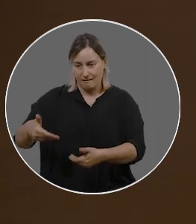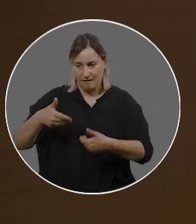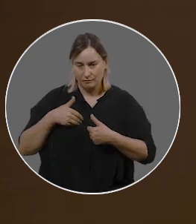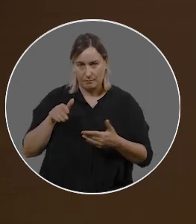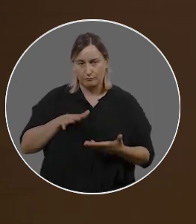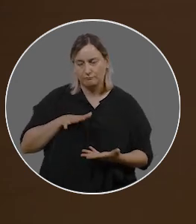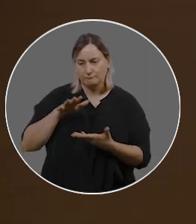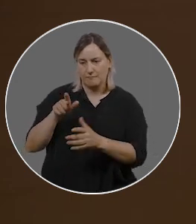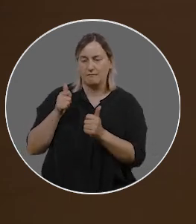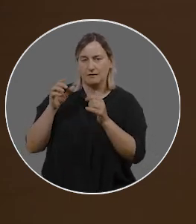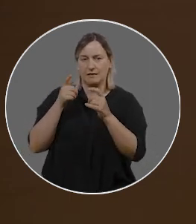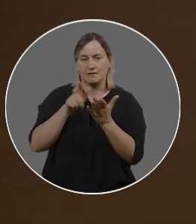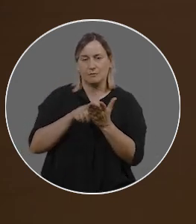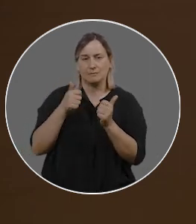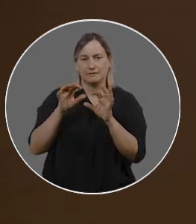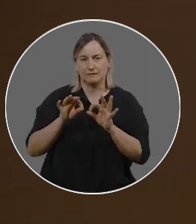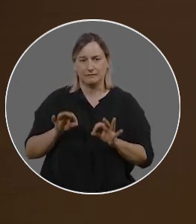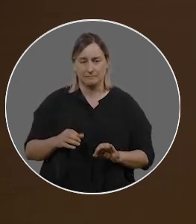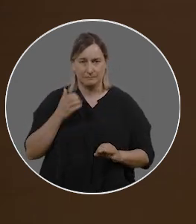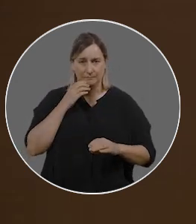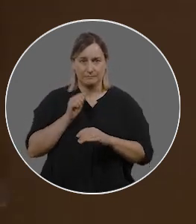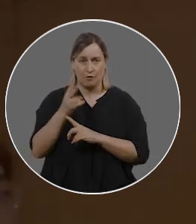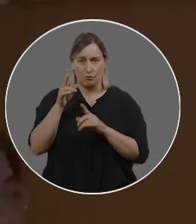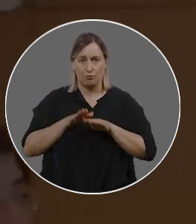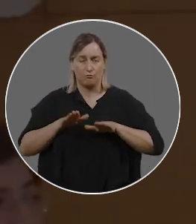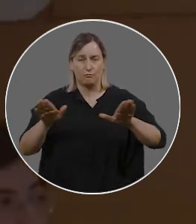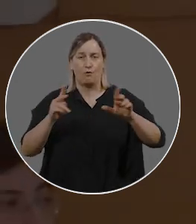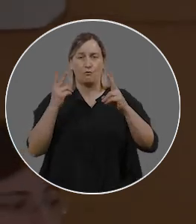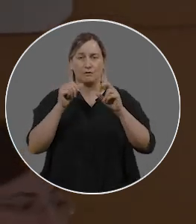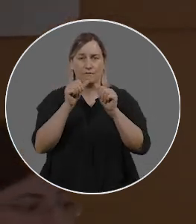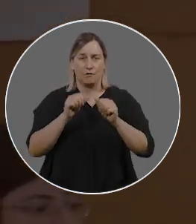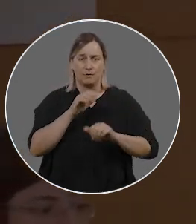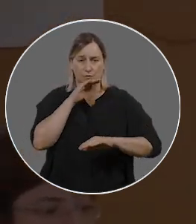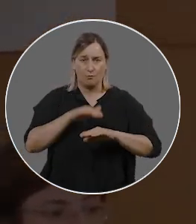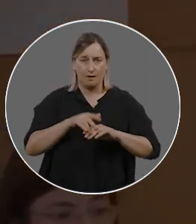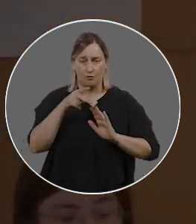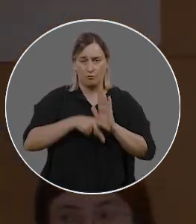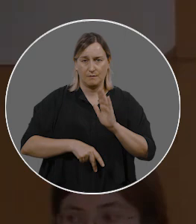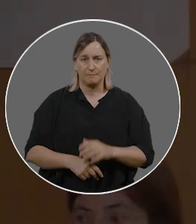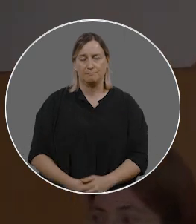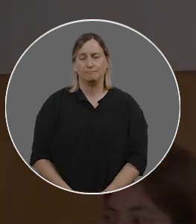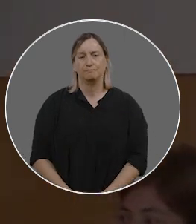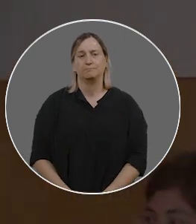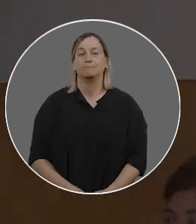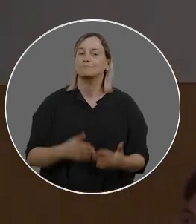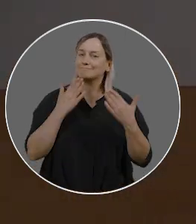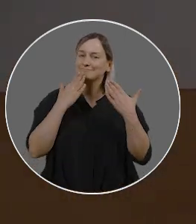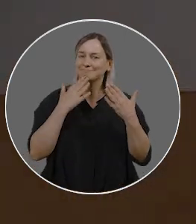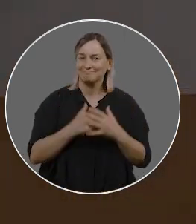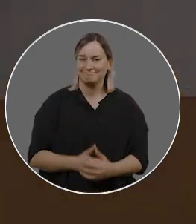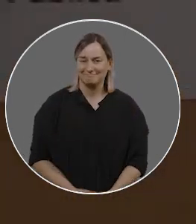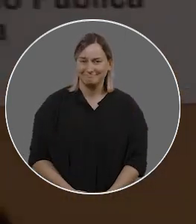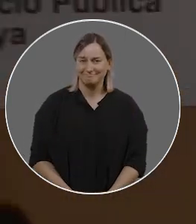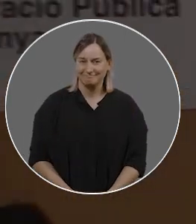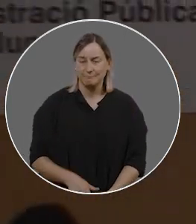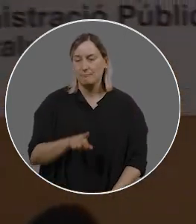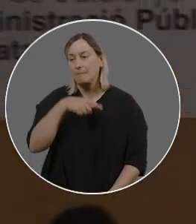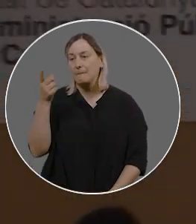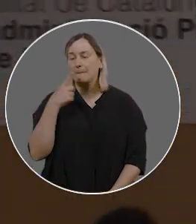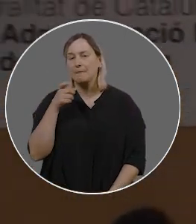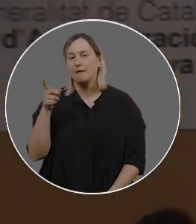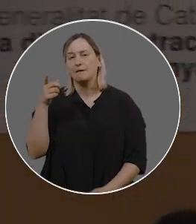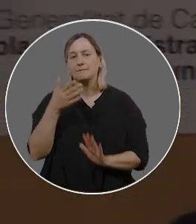ajudant en la recerca. Són dues maneres d'implicar-los. Molt bé, doncs moltes gràcies, Anna. Anem